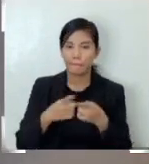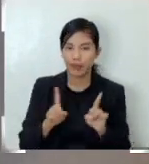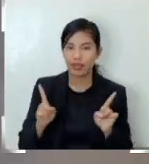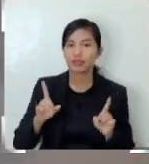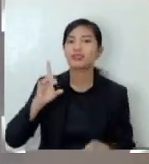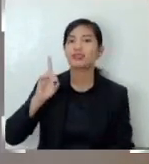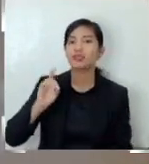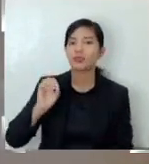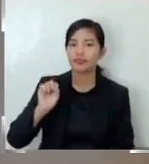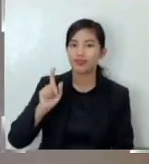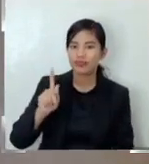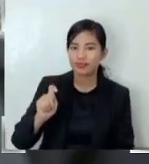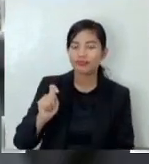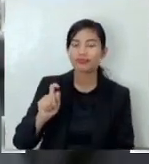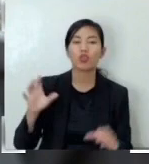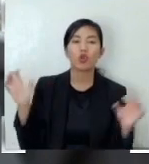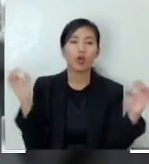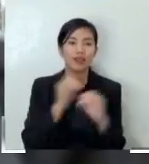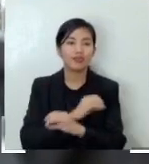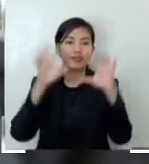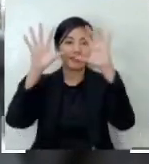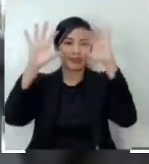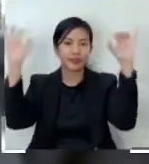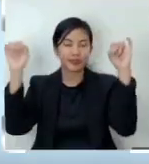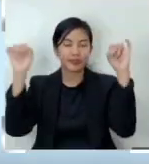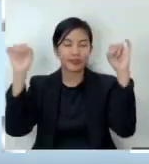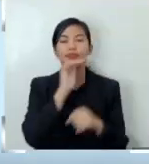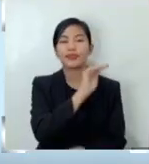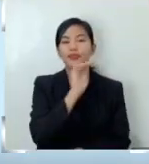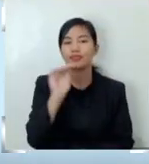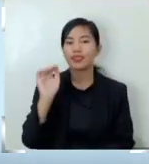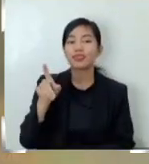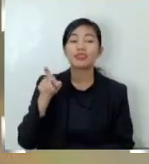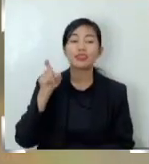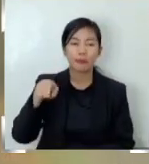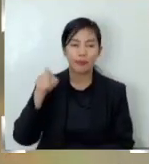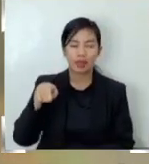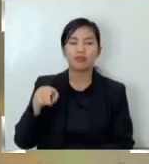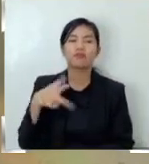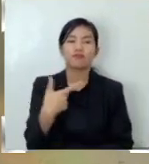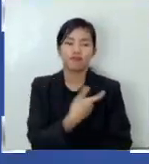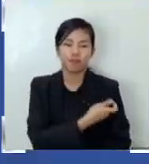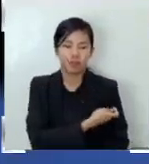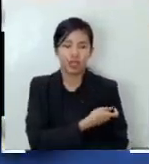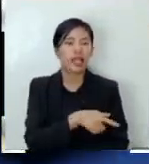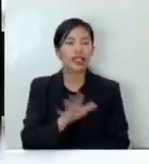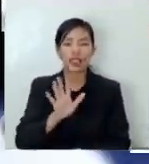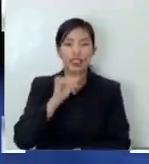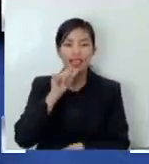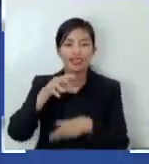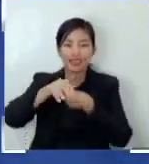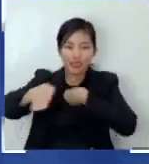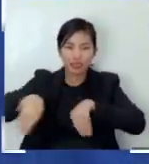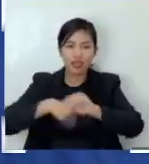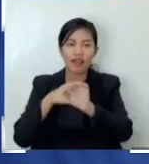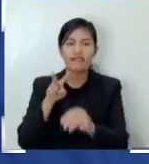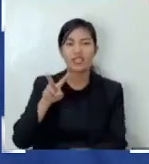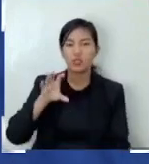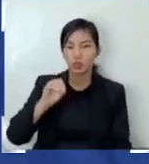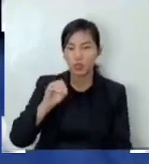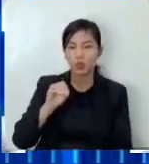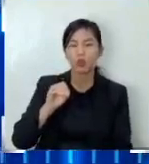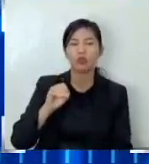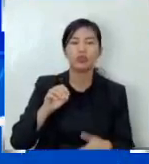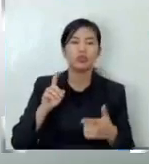hindi pwedeng maging alternatibo sa COVID-19 vaccines ang Lagundi at VCO. Hindi ito bakuna at hindi